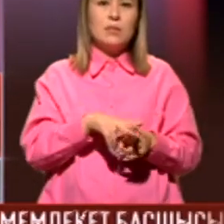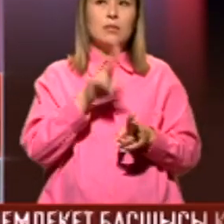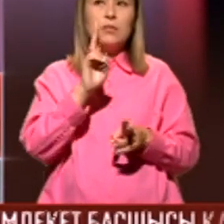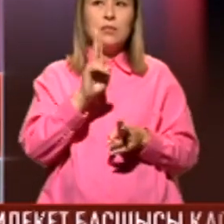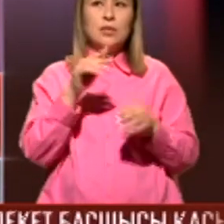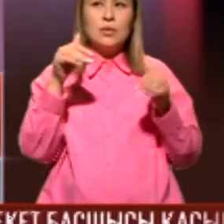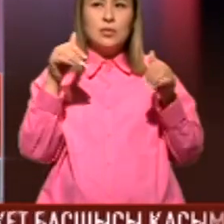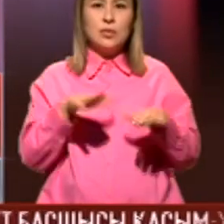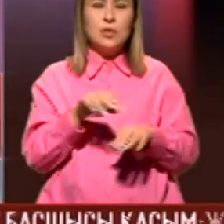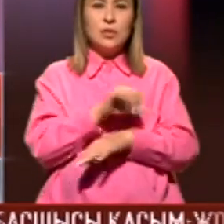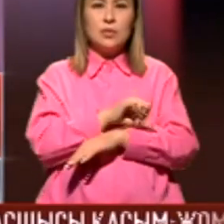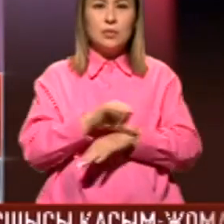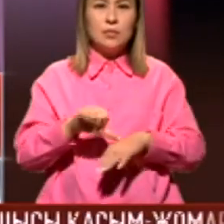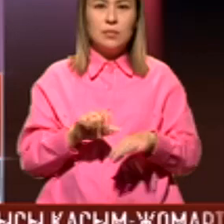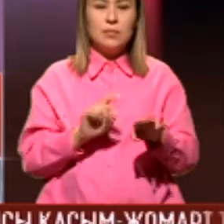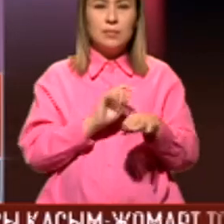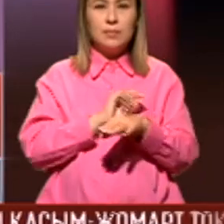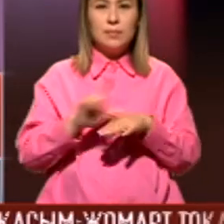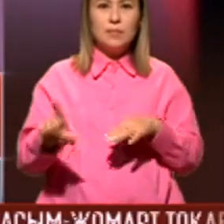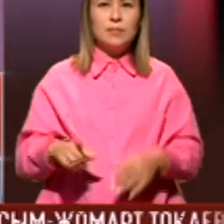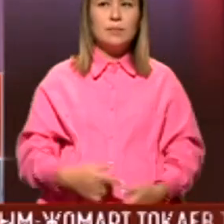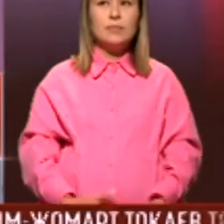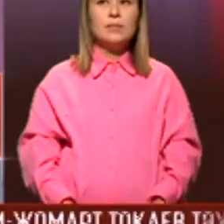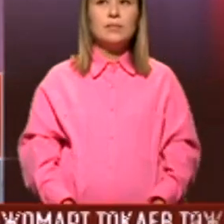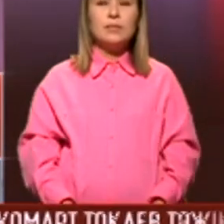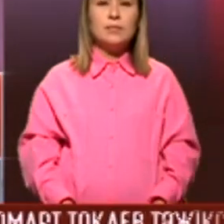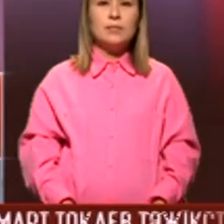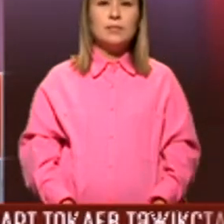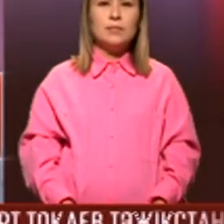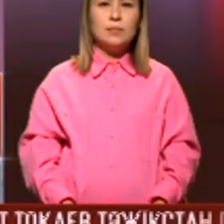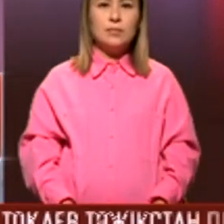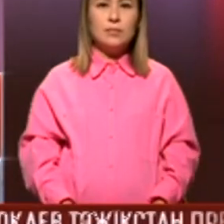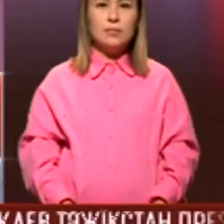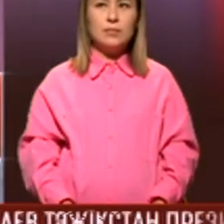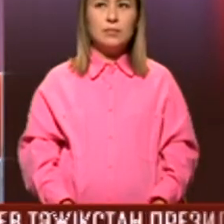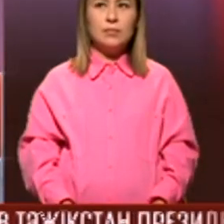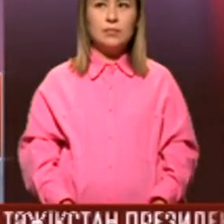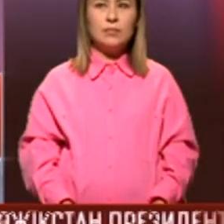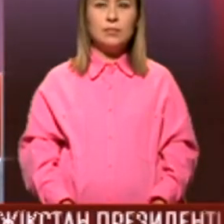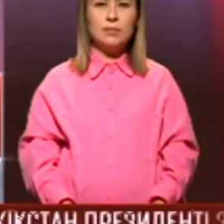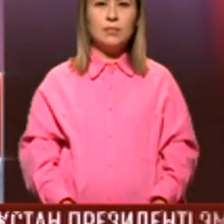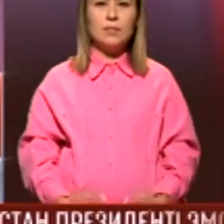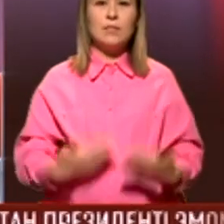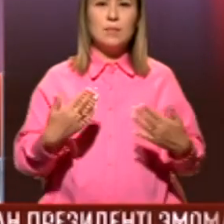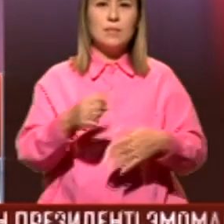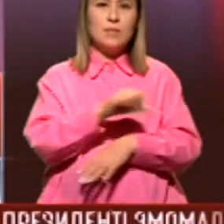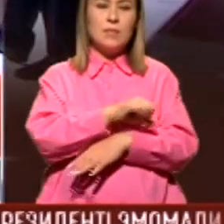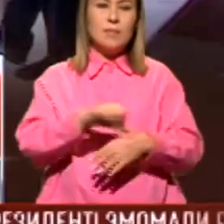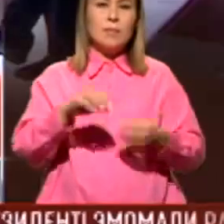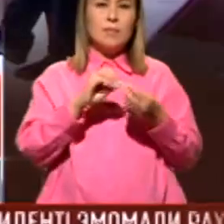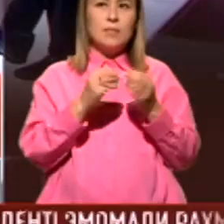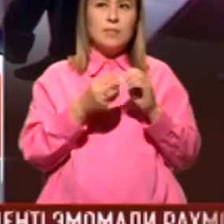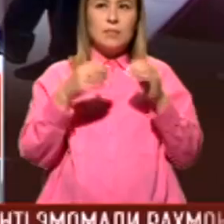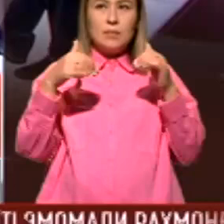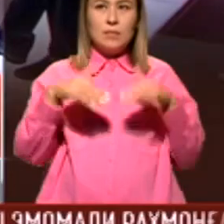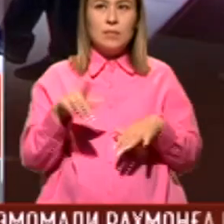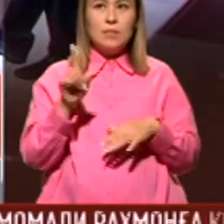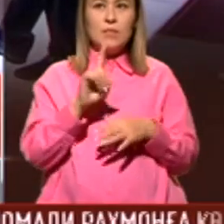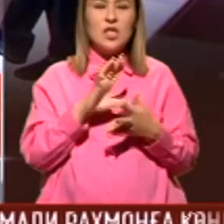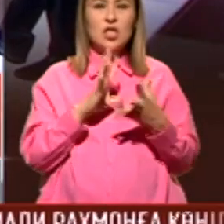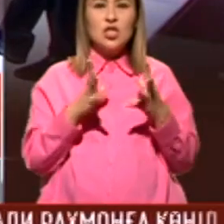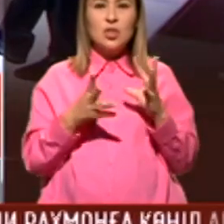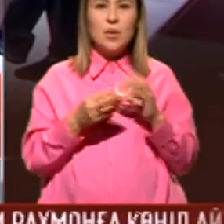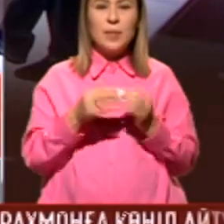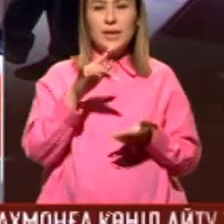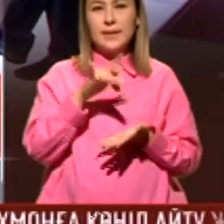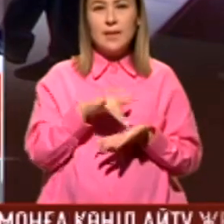берген шекарасынан шығып жатқан мәселе. Ол енді ол жердегі шекаралық мәселелерді шешу үшін жалпы